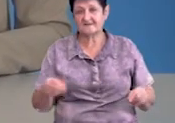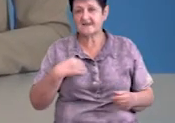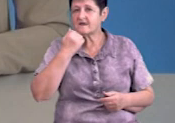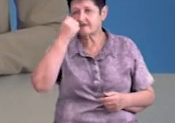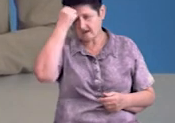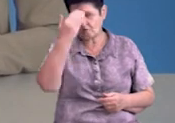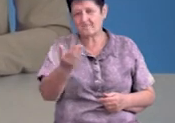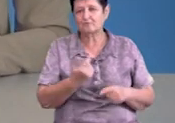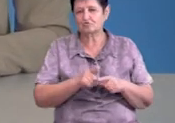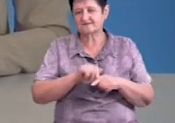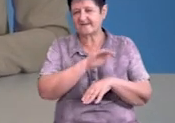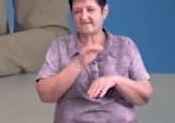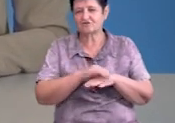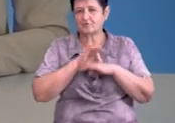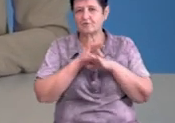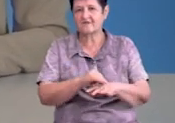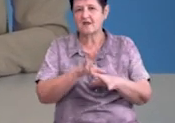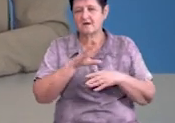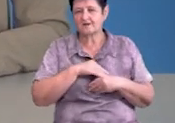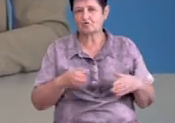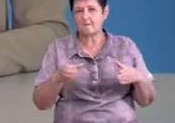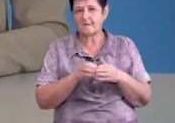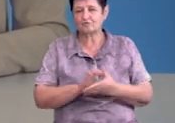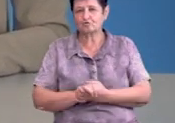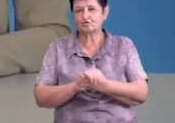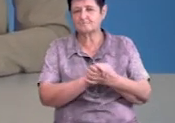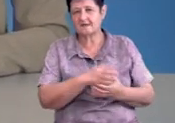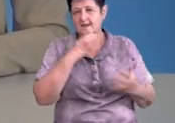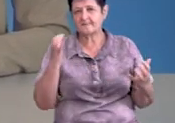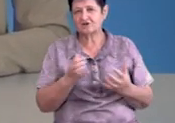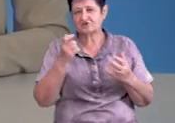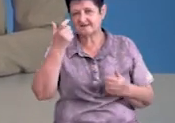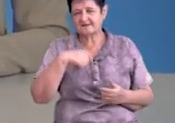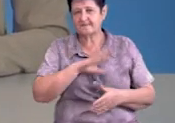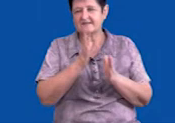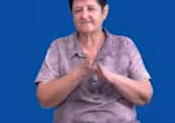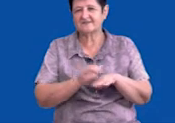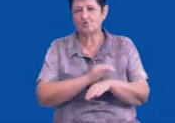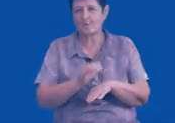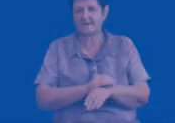що цей вечір ви провели разом з командою Суспільного. Бережіть себе і на все добре.